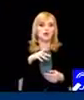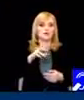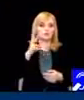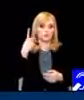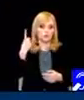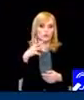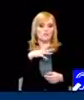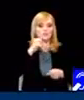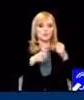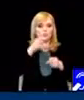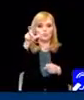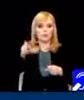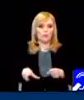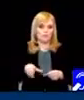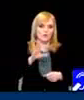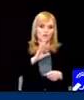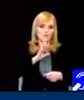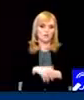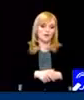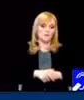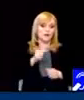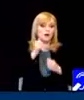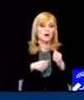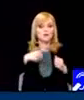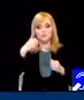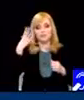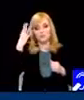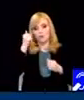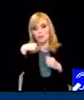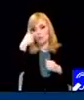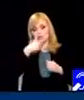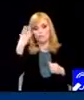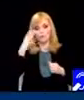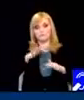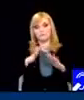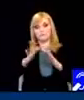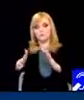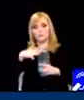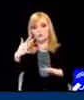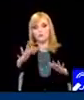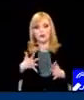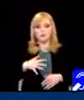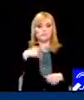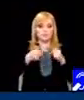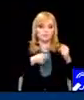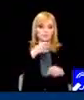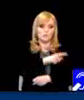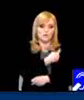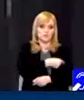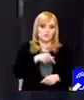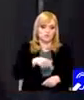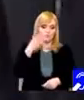paciente. În fiecare an, în Republica Moldova, sunt înregistrate în medie 120 de cazuri de violență asupra cadrelor medicale.